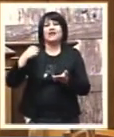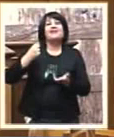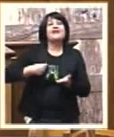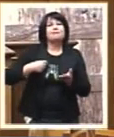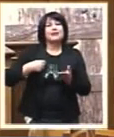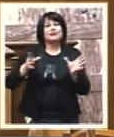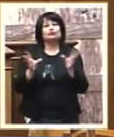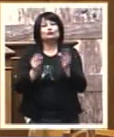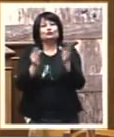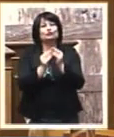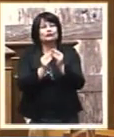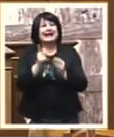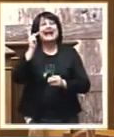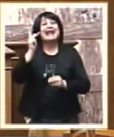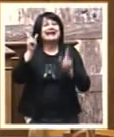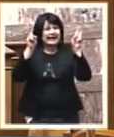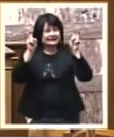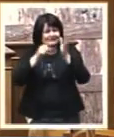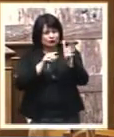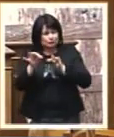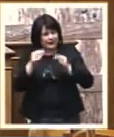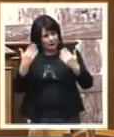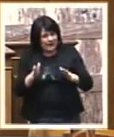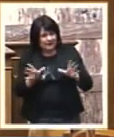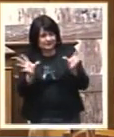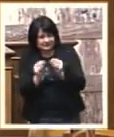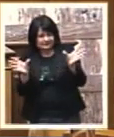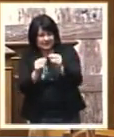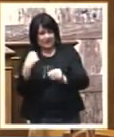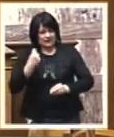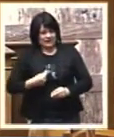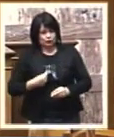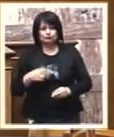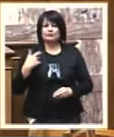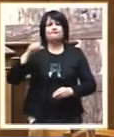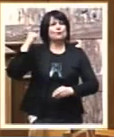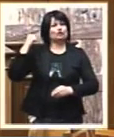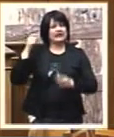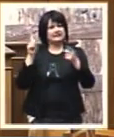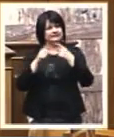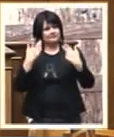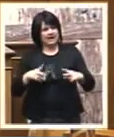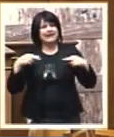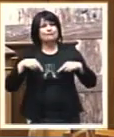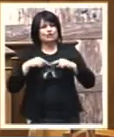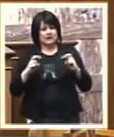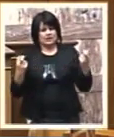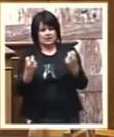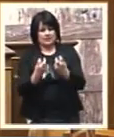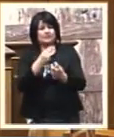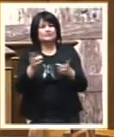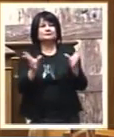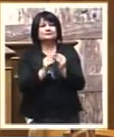πρόνοιας. Προχθές κάναμε μία συνάντηση, η πρώτη διυπουργική, για το θέμα των